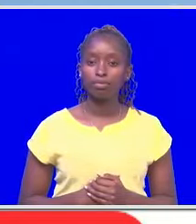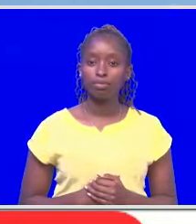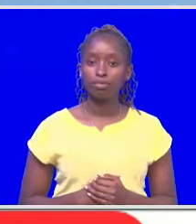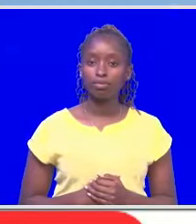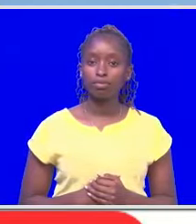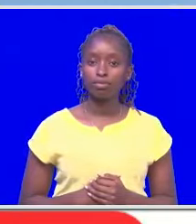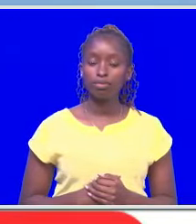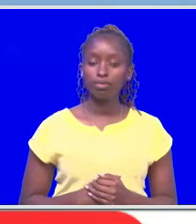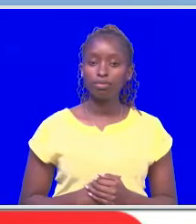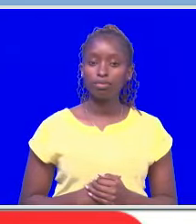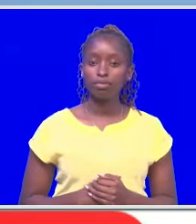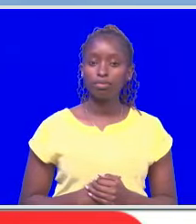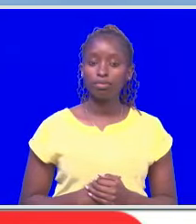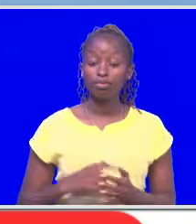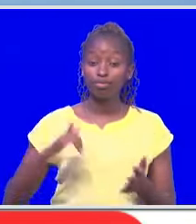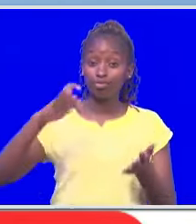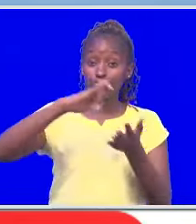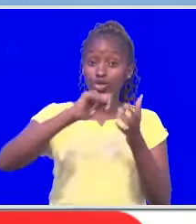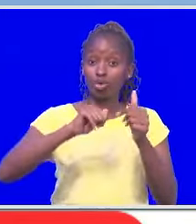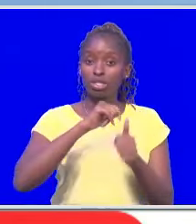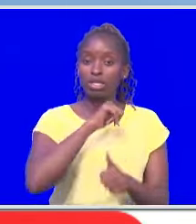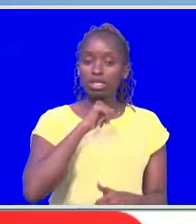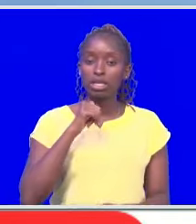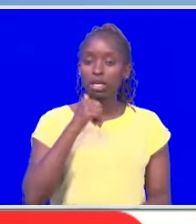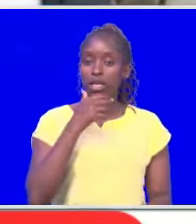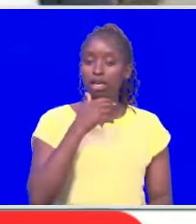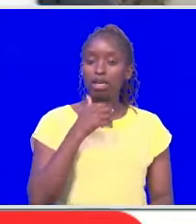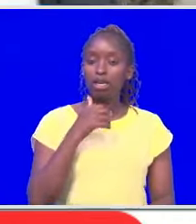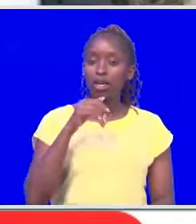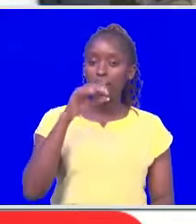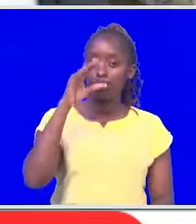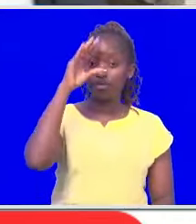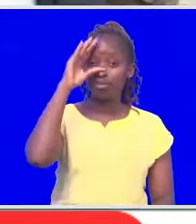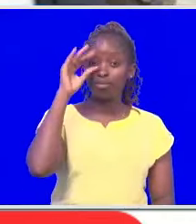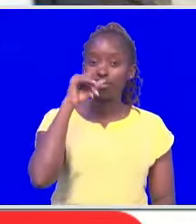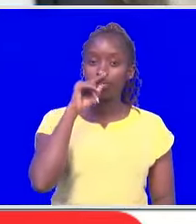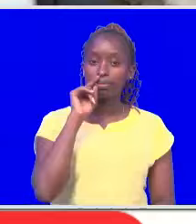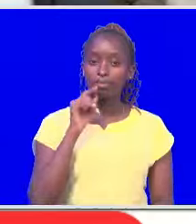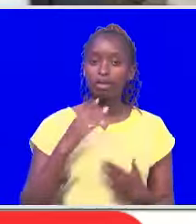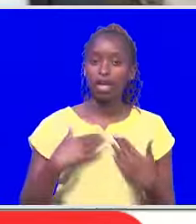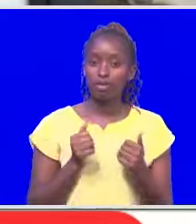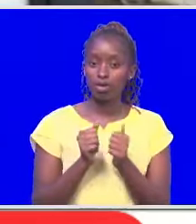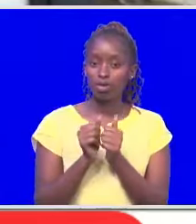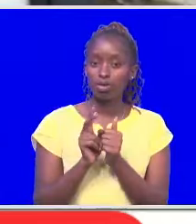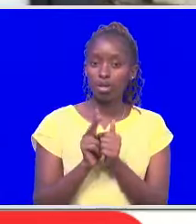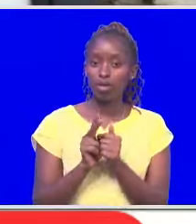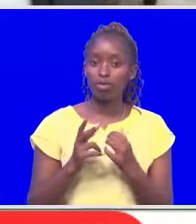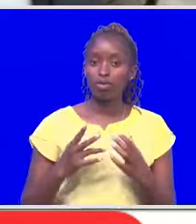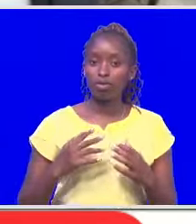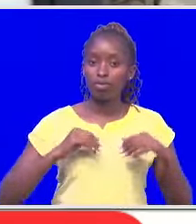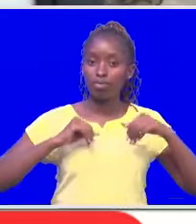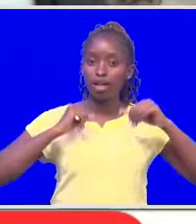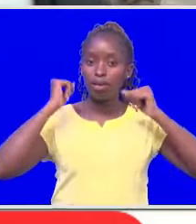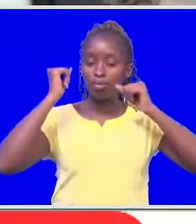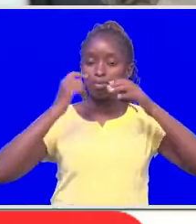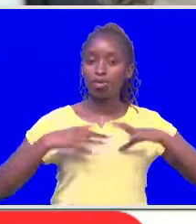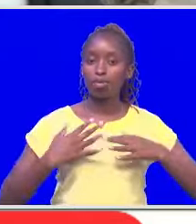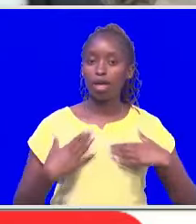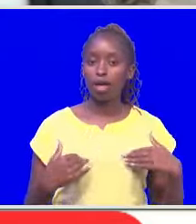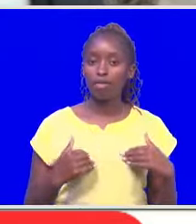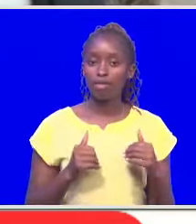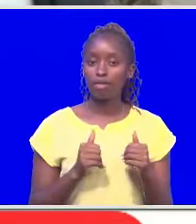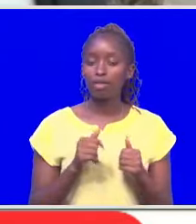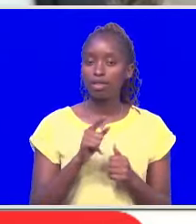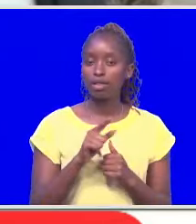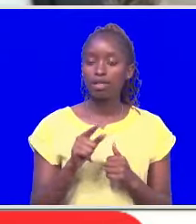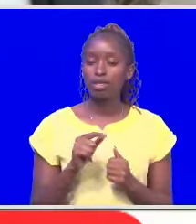Ndege iliyomuua Jenerali Francis Ogolla ilikuwa na wanajeshi 12, huku wanajeshi 10 wakifariki papo hapo akiwemo Jenerali